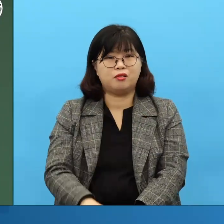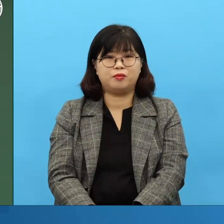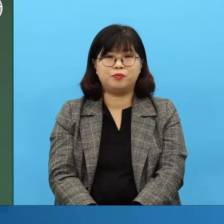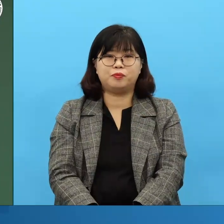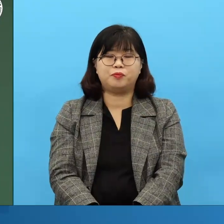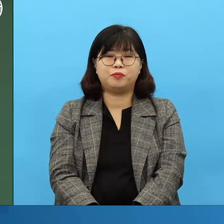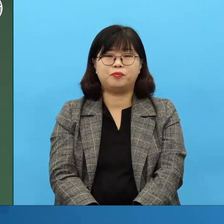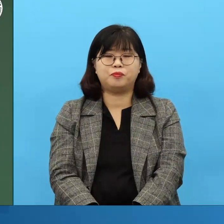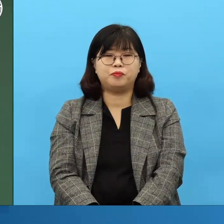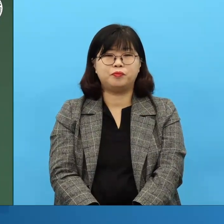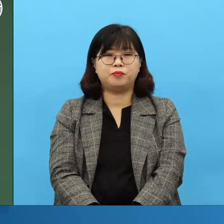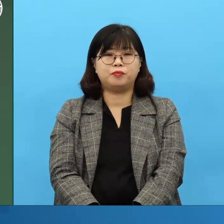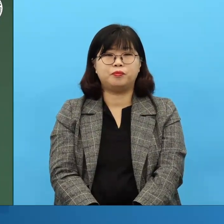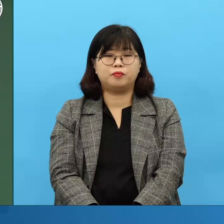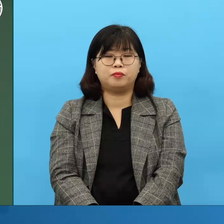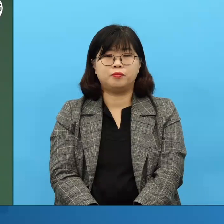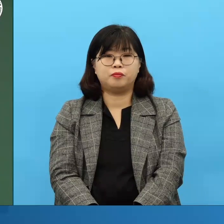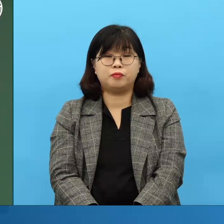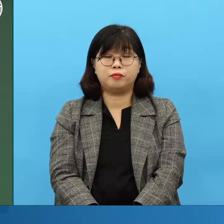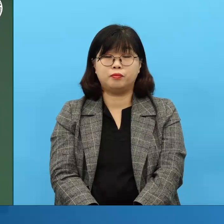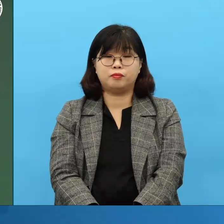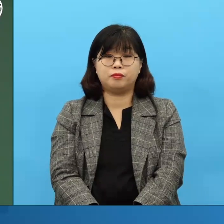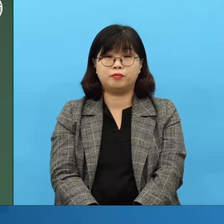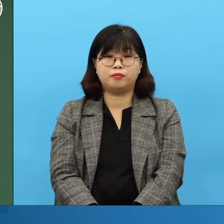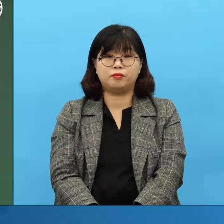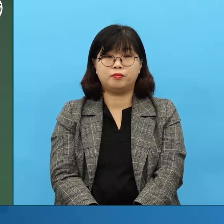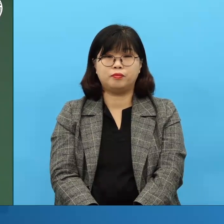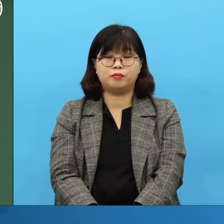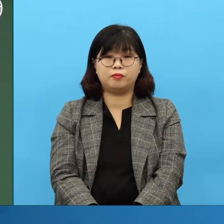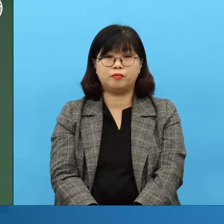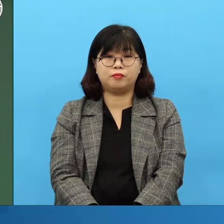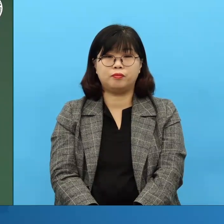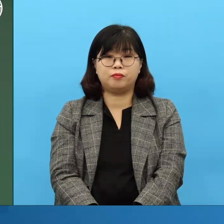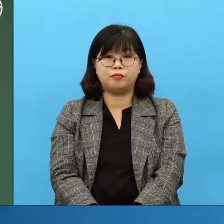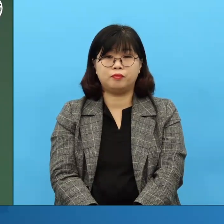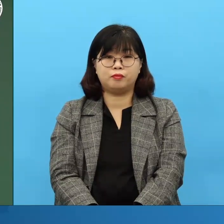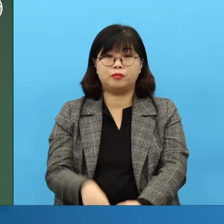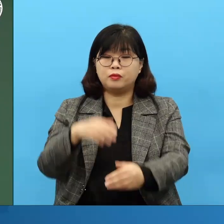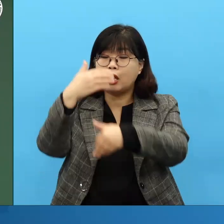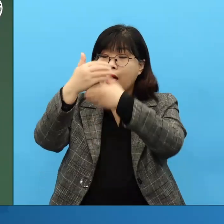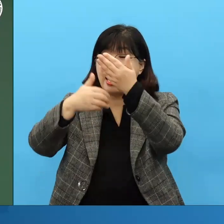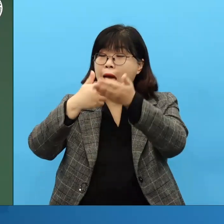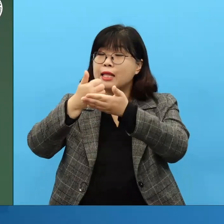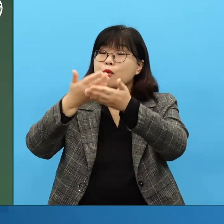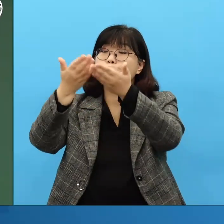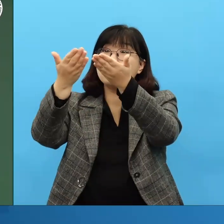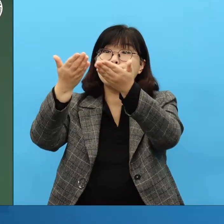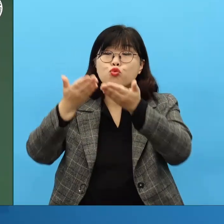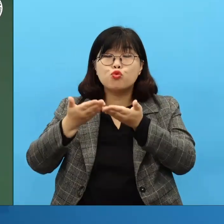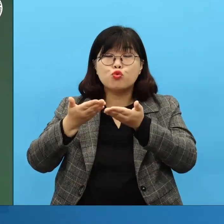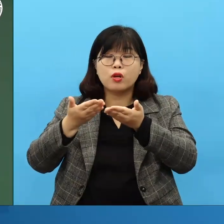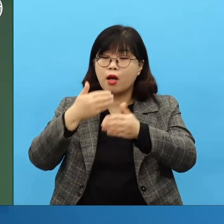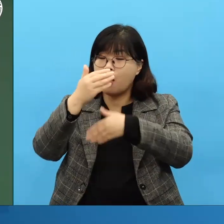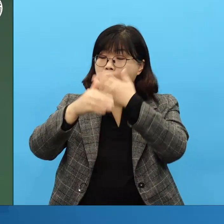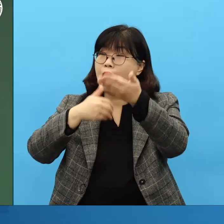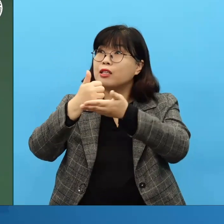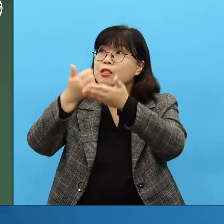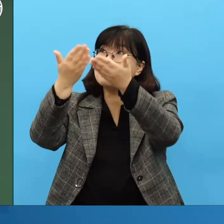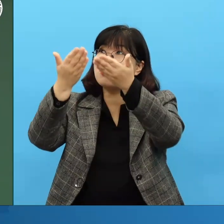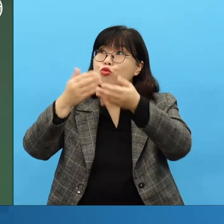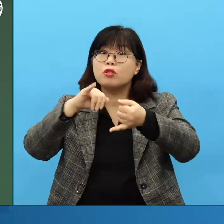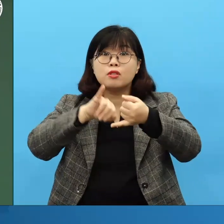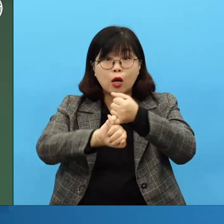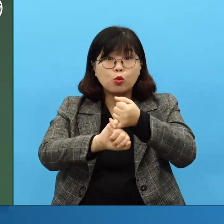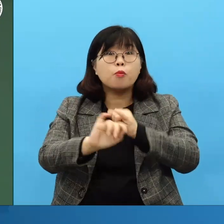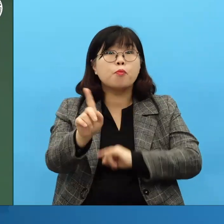come. 하나님은 여러분에게 무한 세계의 힘을 약속했어요. God has already promised you the strength of